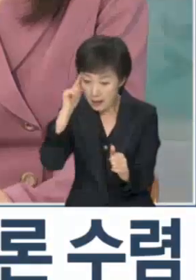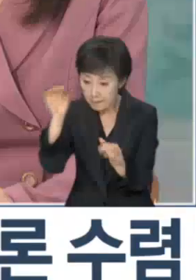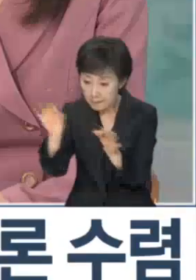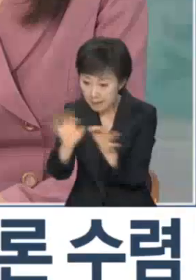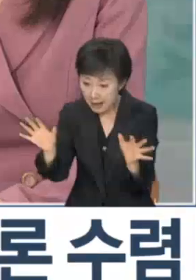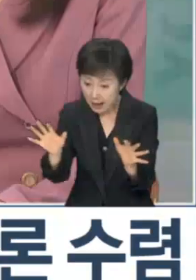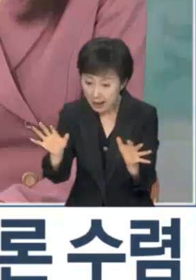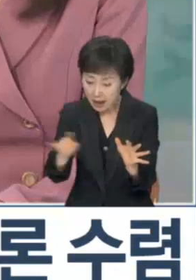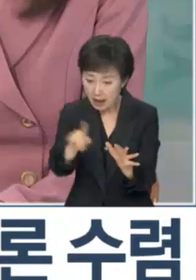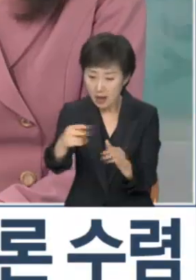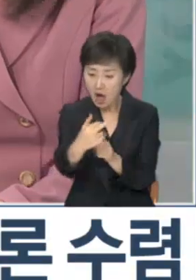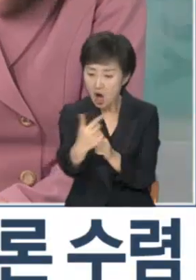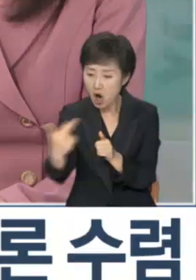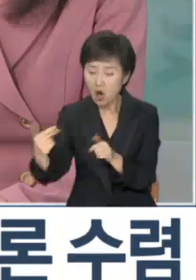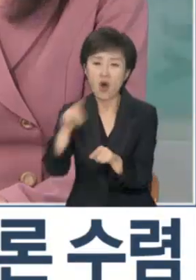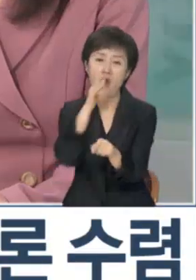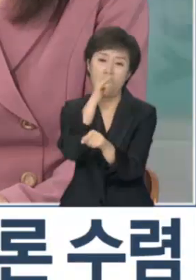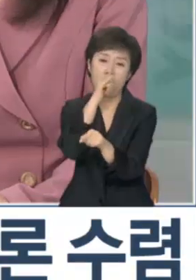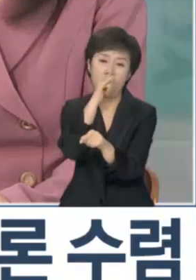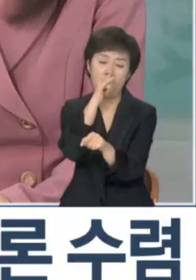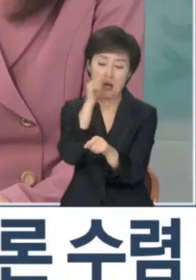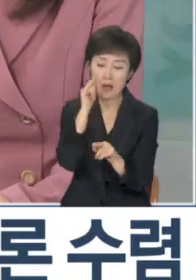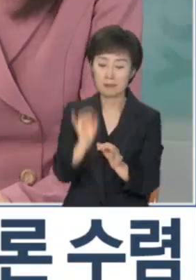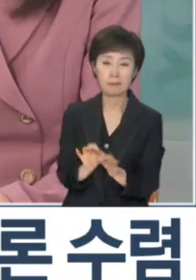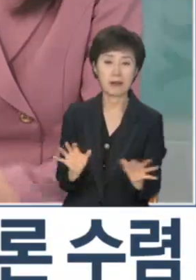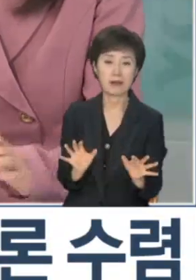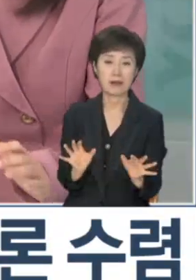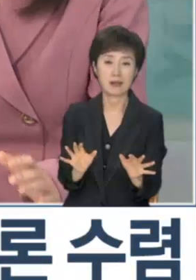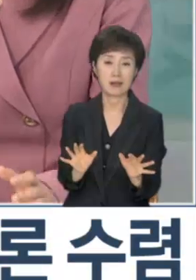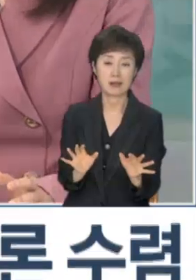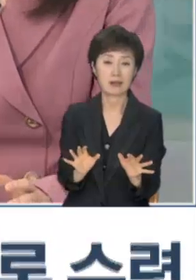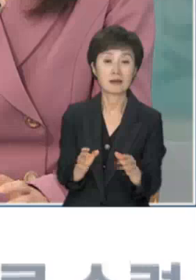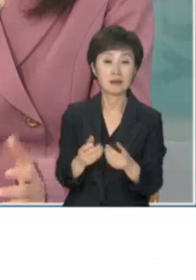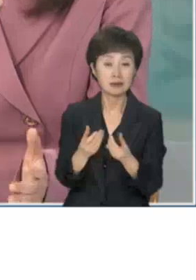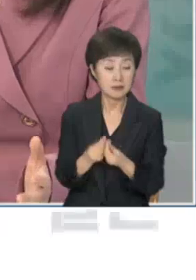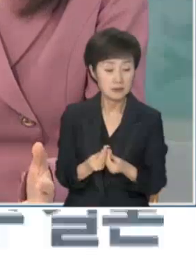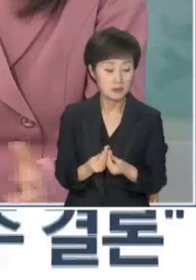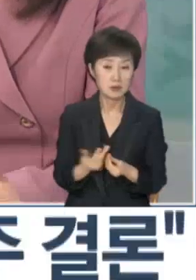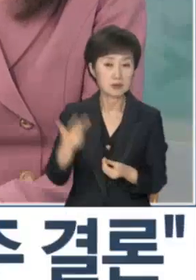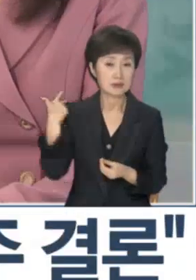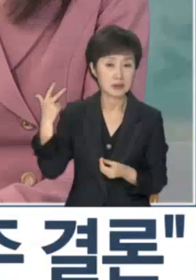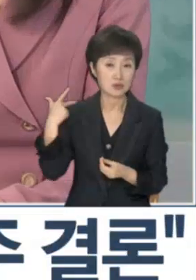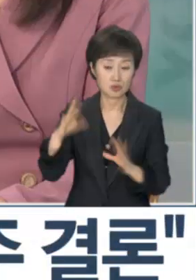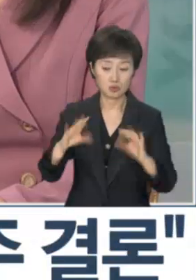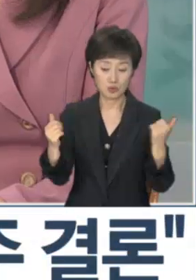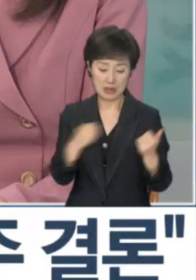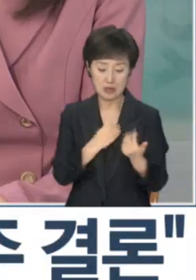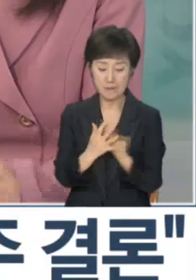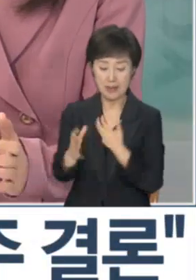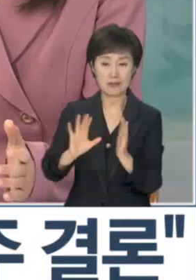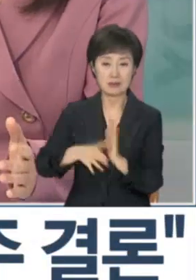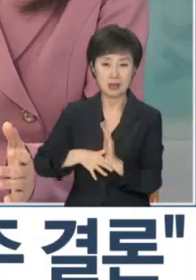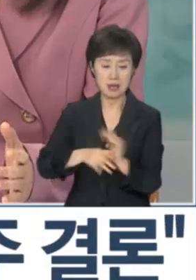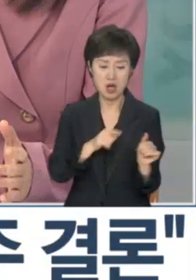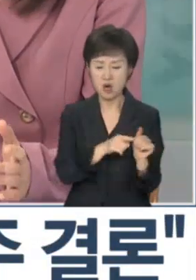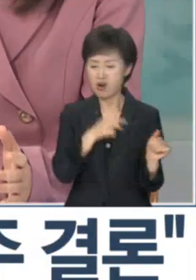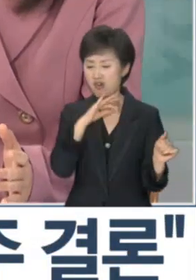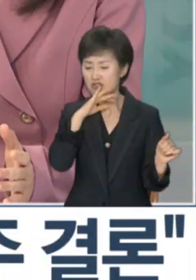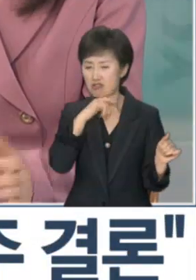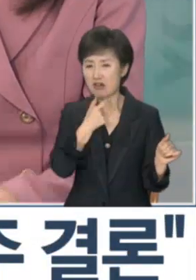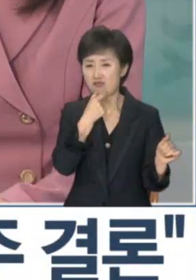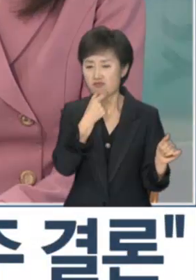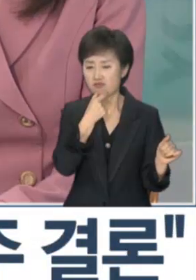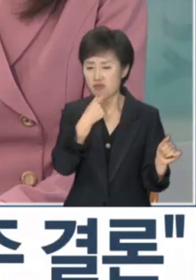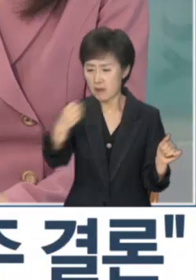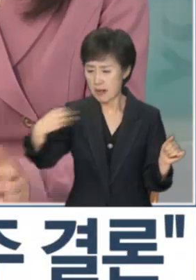또 상당한 비토 세력이 있다는 부분이었던 것 같습니다. 특히 이제 알려진 것처럼 지난주에 있었던 의총회의에서는 상당히 거센 발언들이